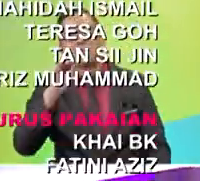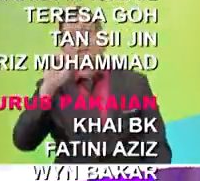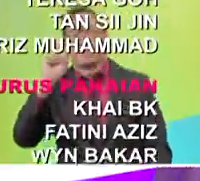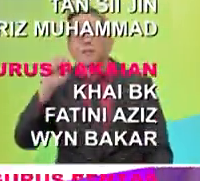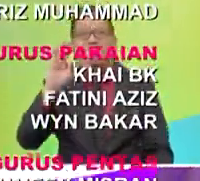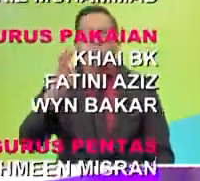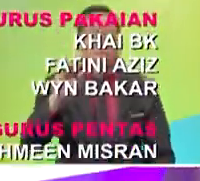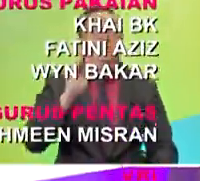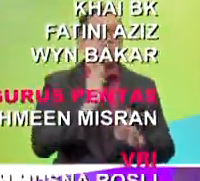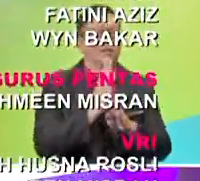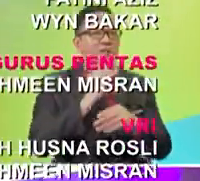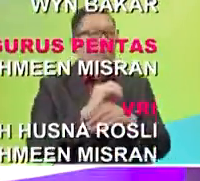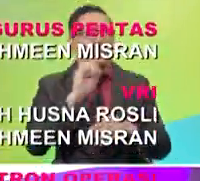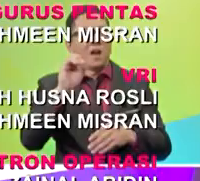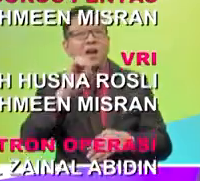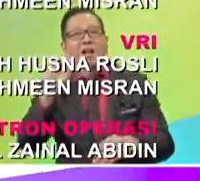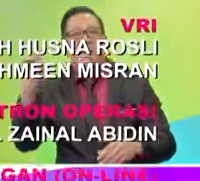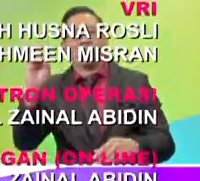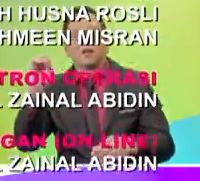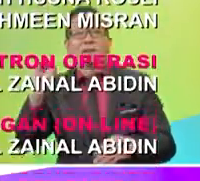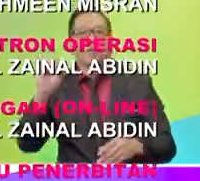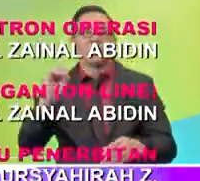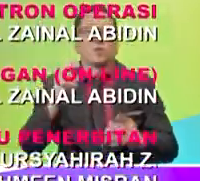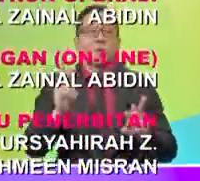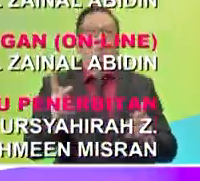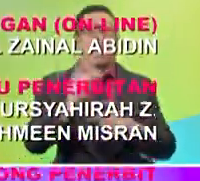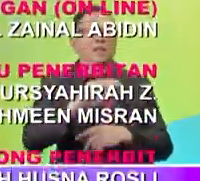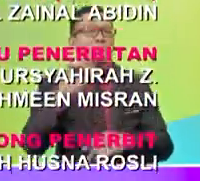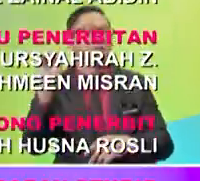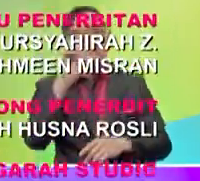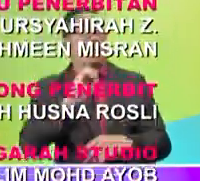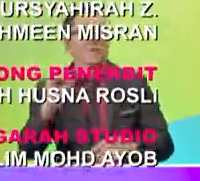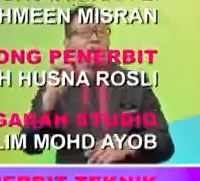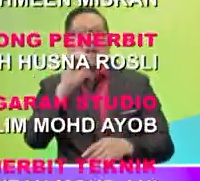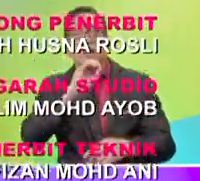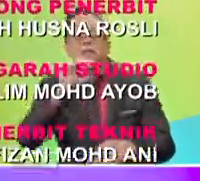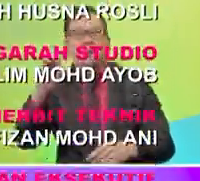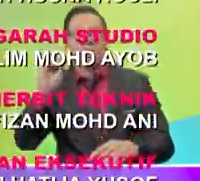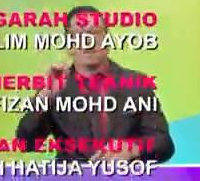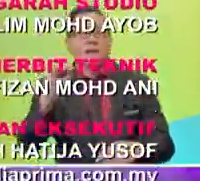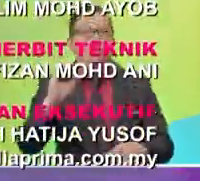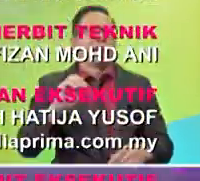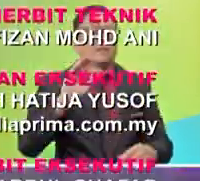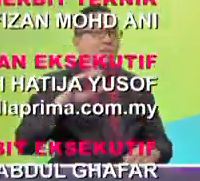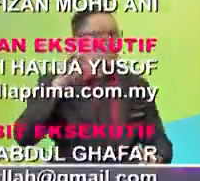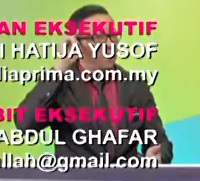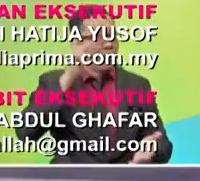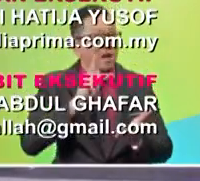pakol kosong itu sifar. Kotak kosong itu sifar, adik